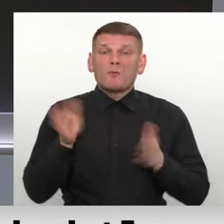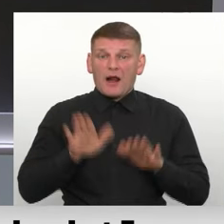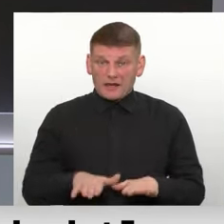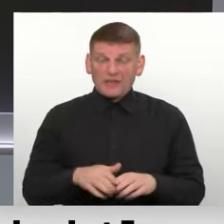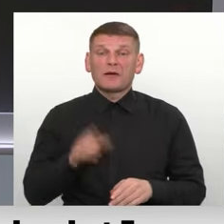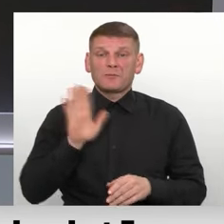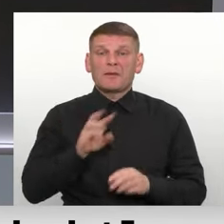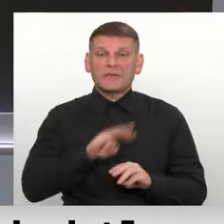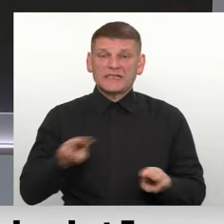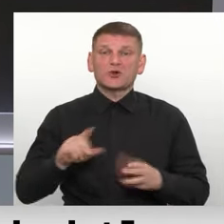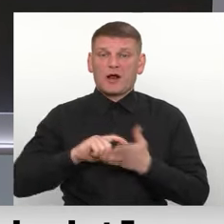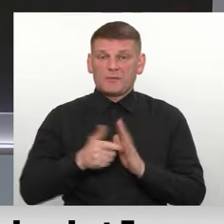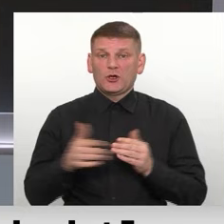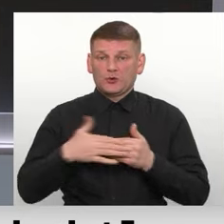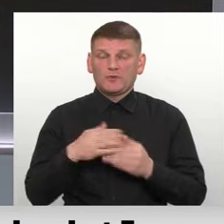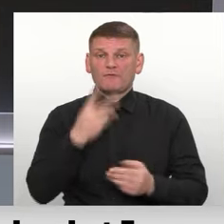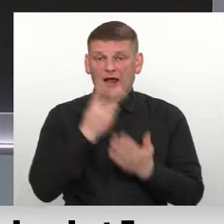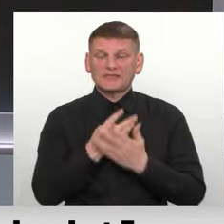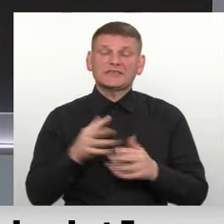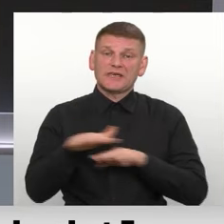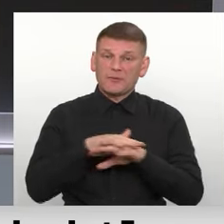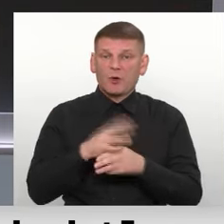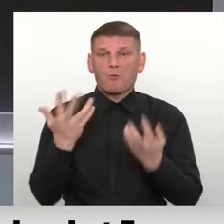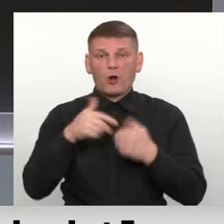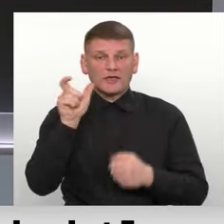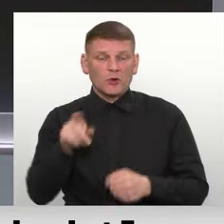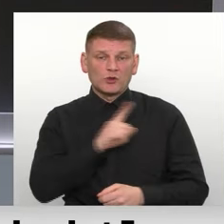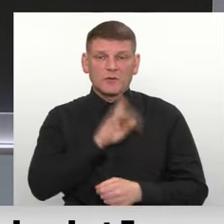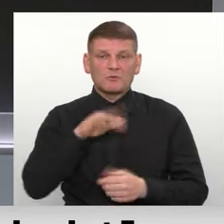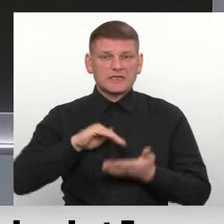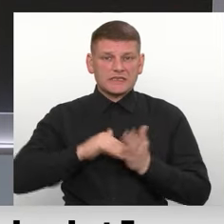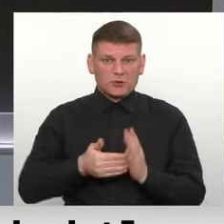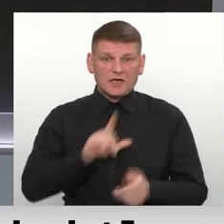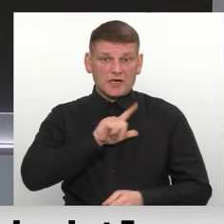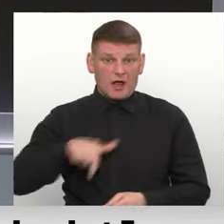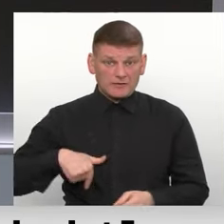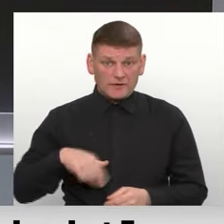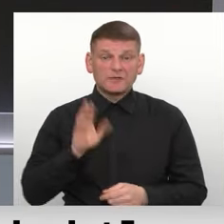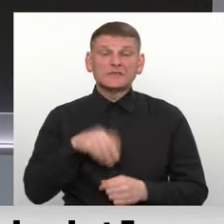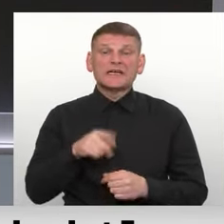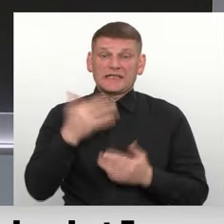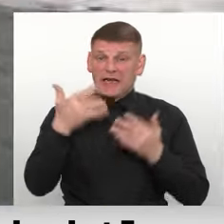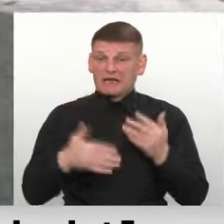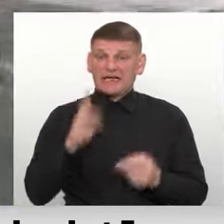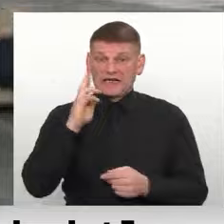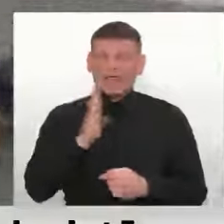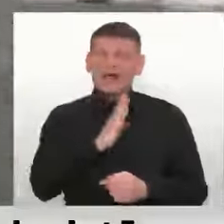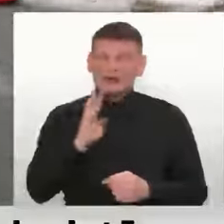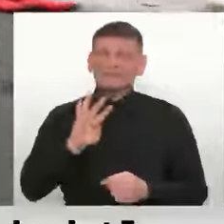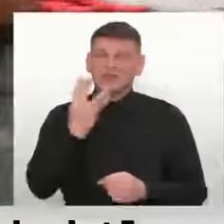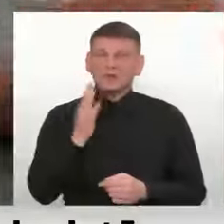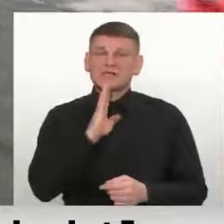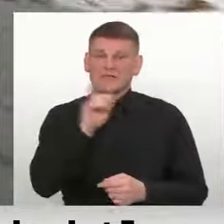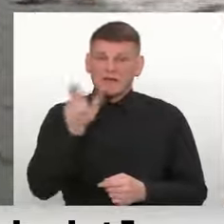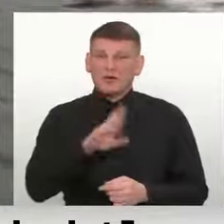ministru kabineta durvīm vērsta sabiedrības un politiķu uzmanība par situāciju Latvijā. Dati liecina, katra ceturtā sieviete